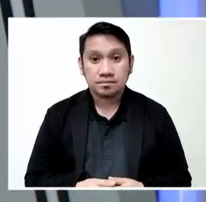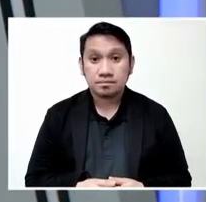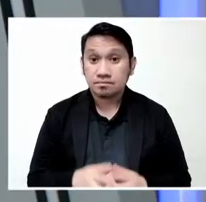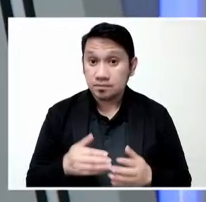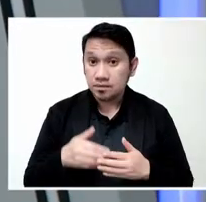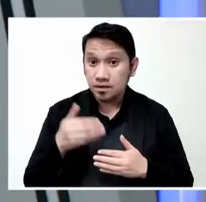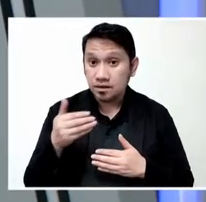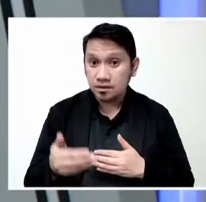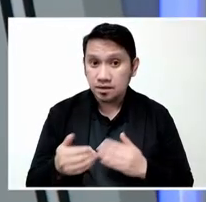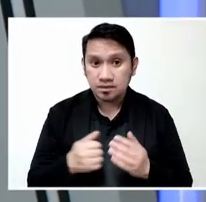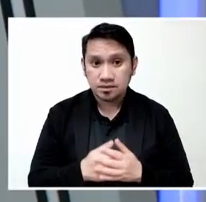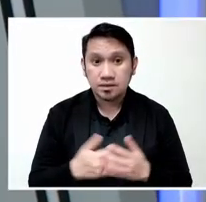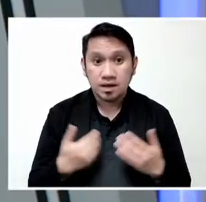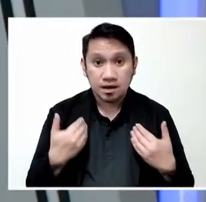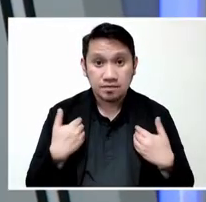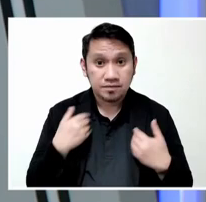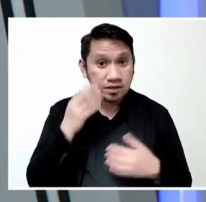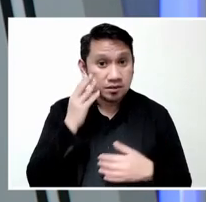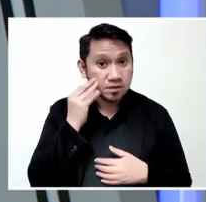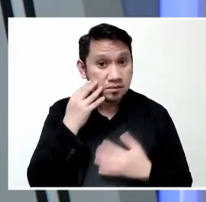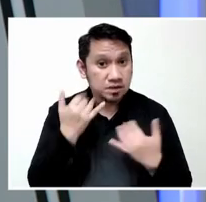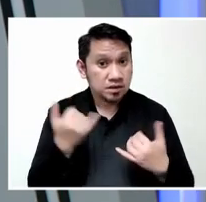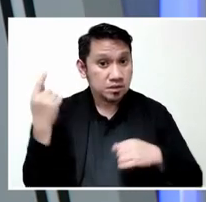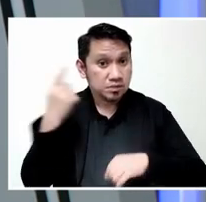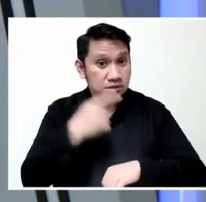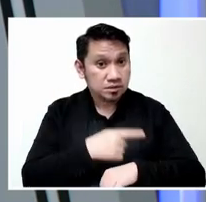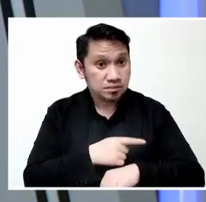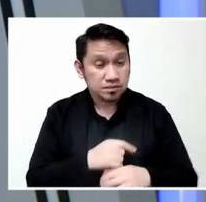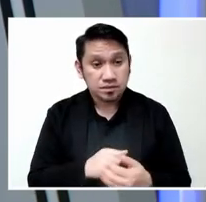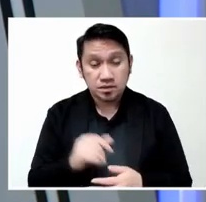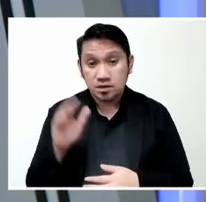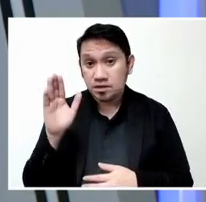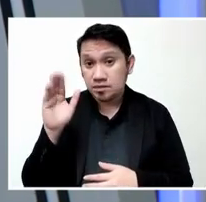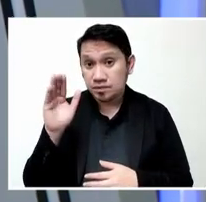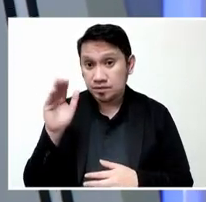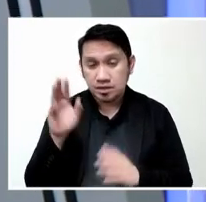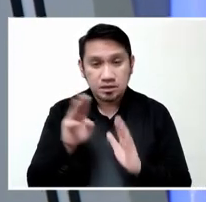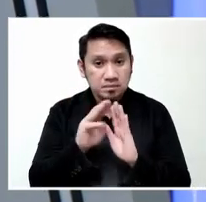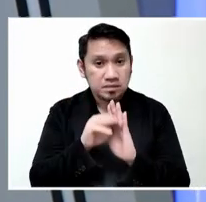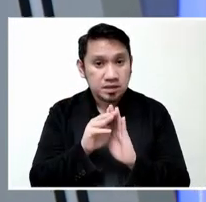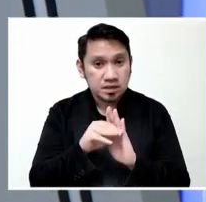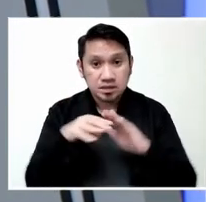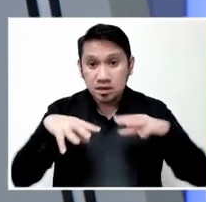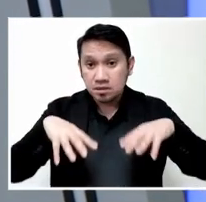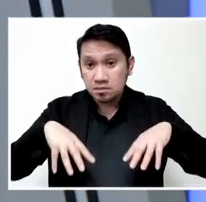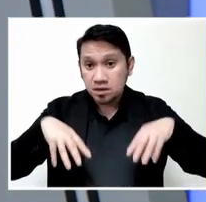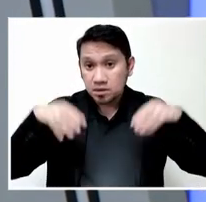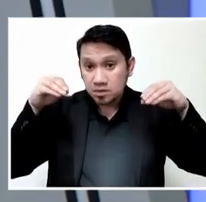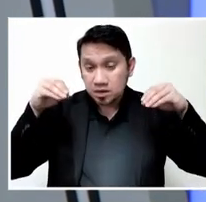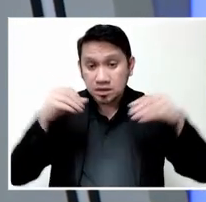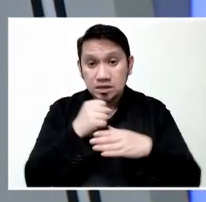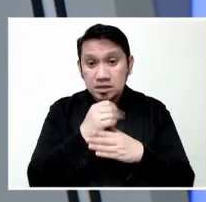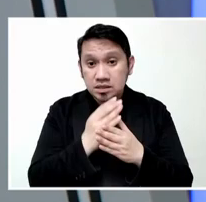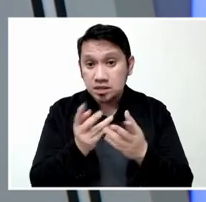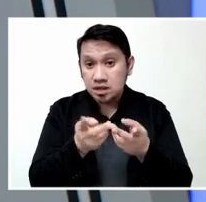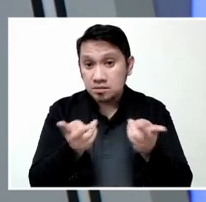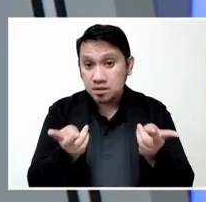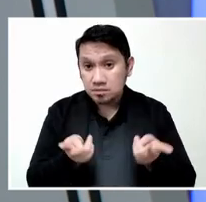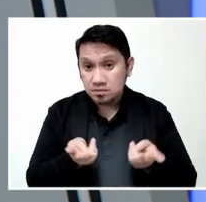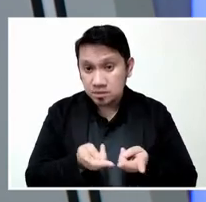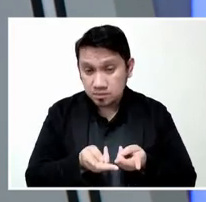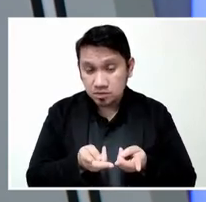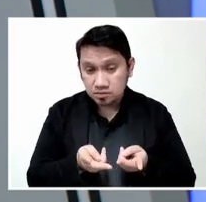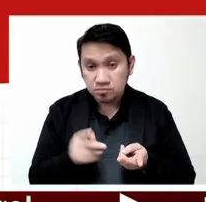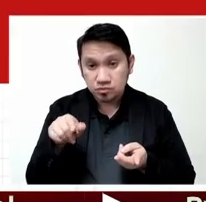Samantala, muling nakaranas ngayong araw ng hanggang 15 minuto na brownout ang ilang lugar na siniserbisyohan ng